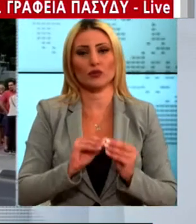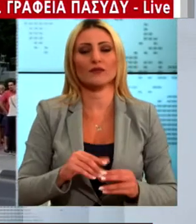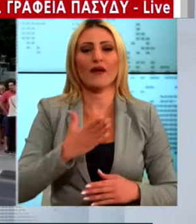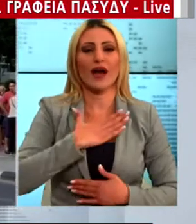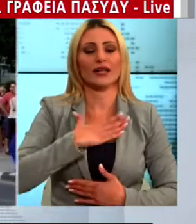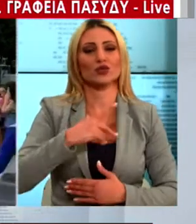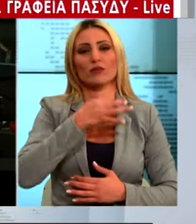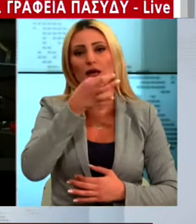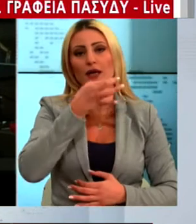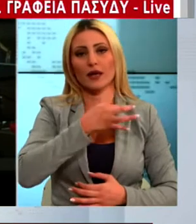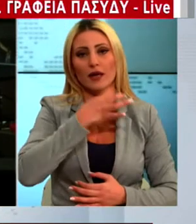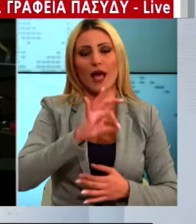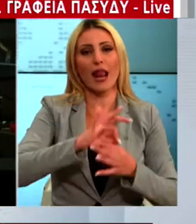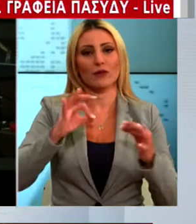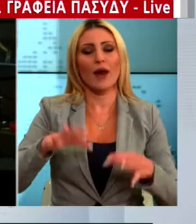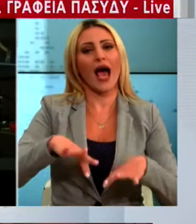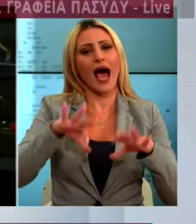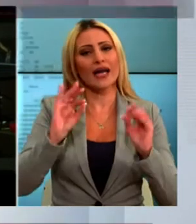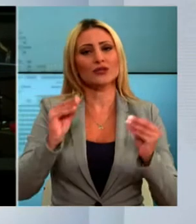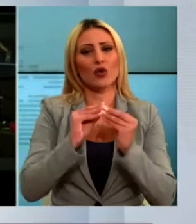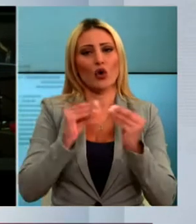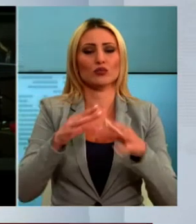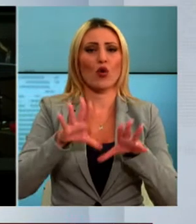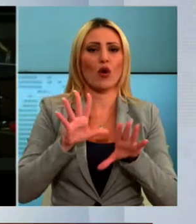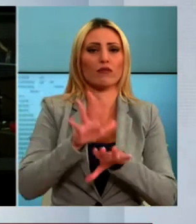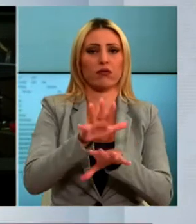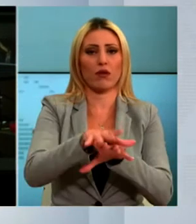πολύ την Όλγα Κωνσταντίνου. Είδαμε πως σιγά σιγά άρχισαν να μαζεύονται οι εκπαιδευτικοί. Αλλάζουμε